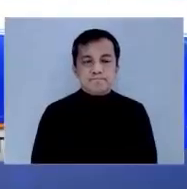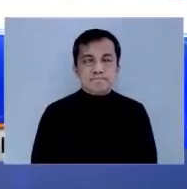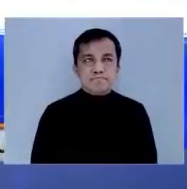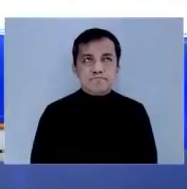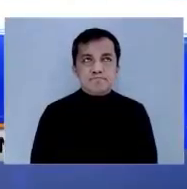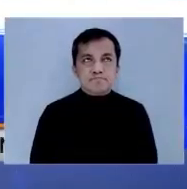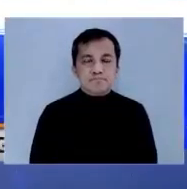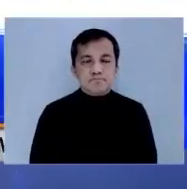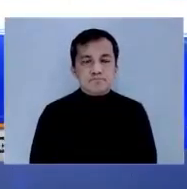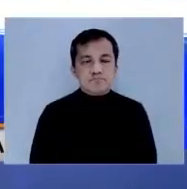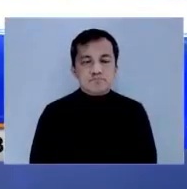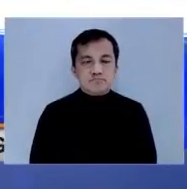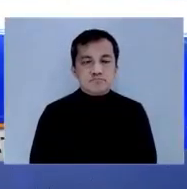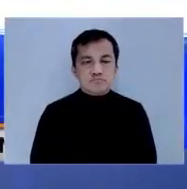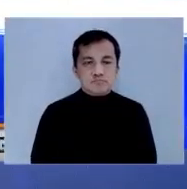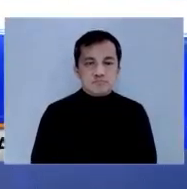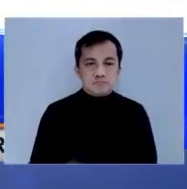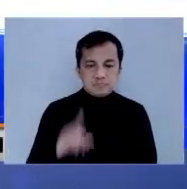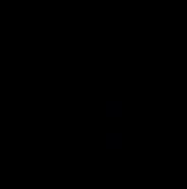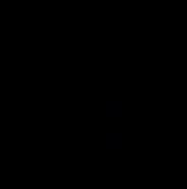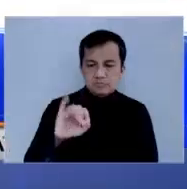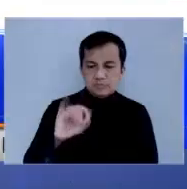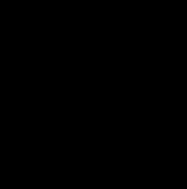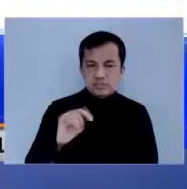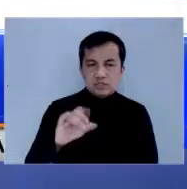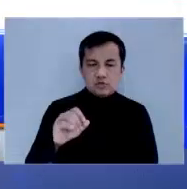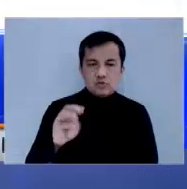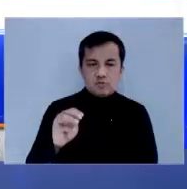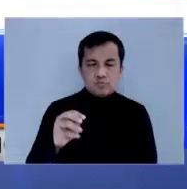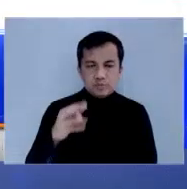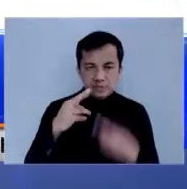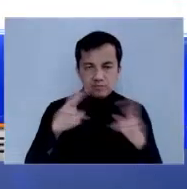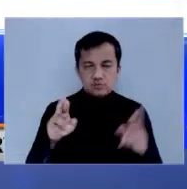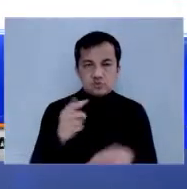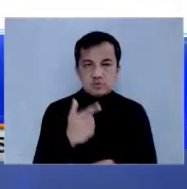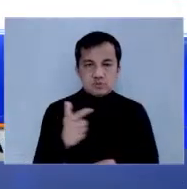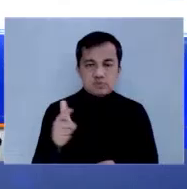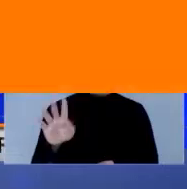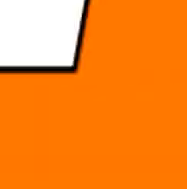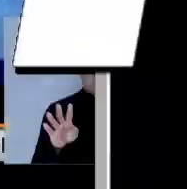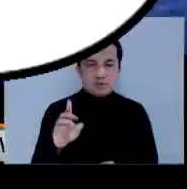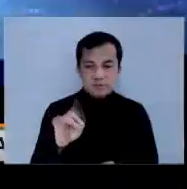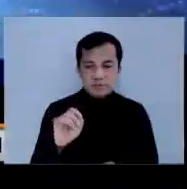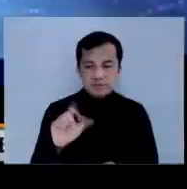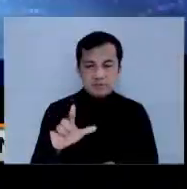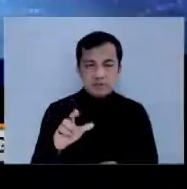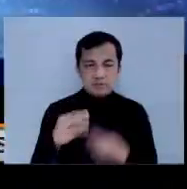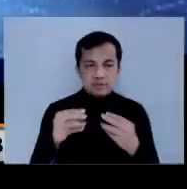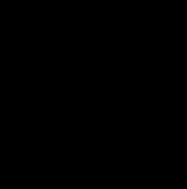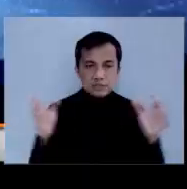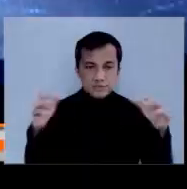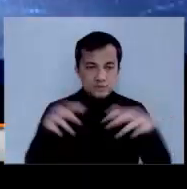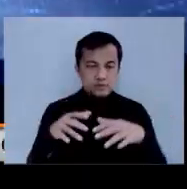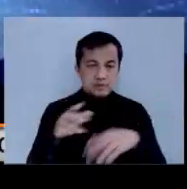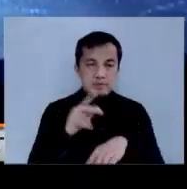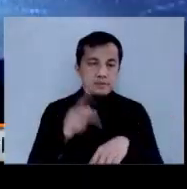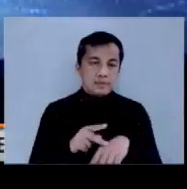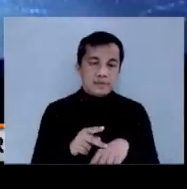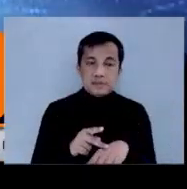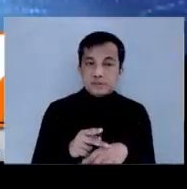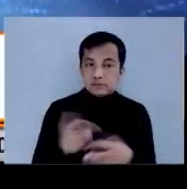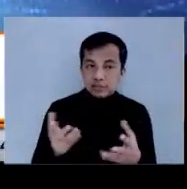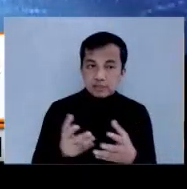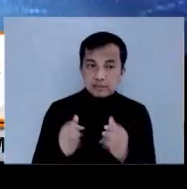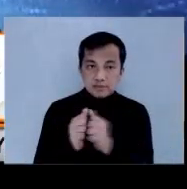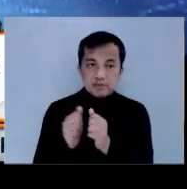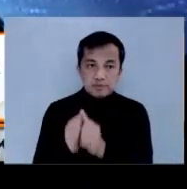Sumariba ng Digicon Revolution 2024. Isa itong convention ng Digital Marketing Association of the Philippines kung saan